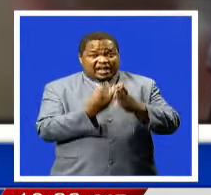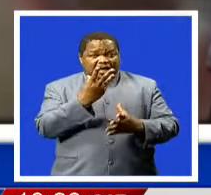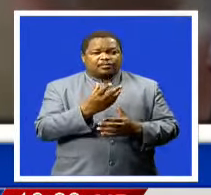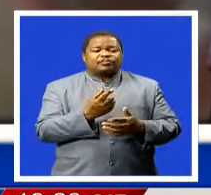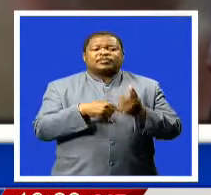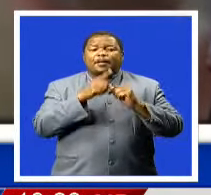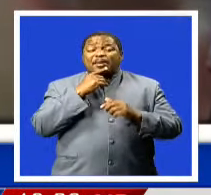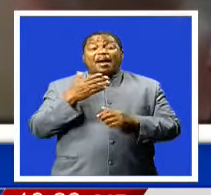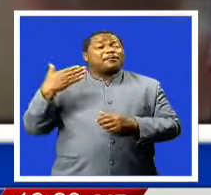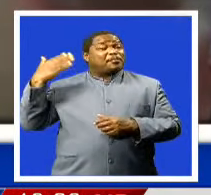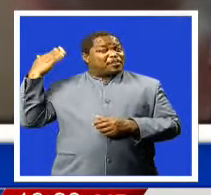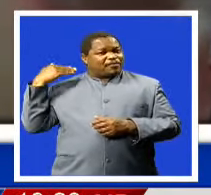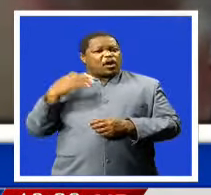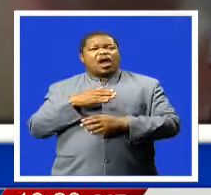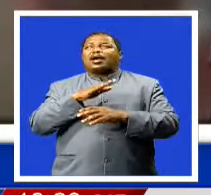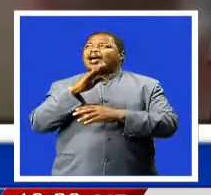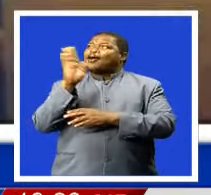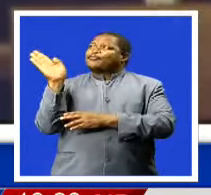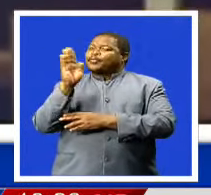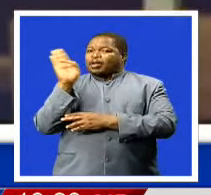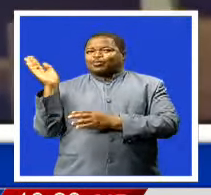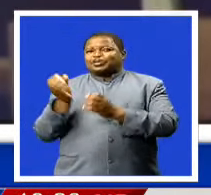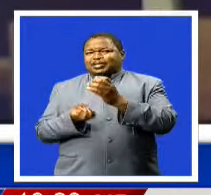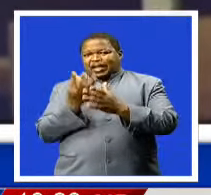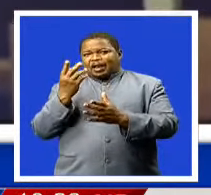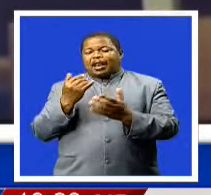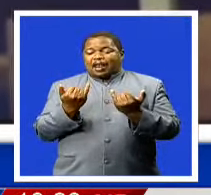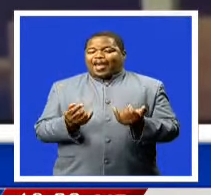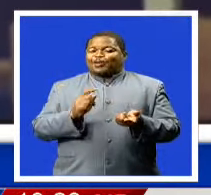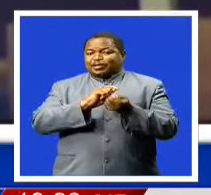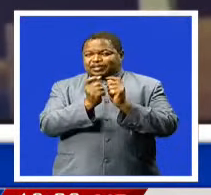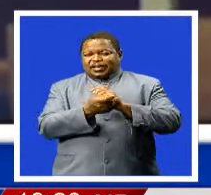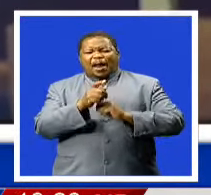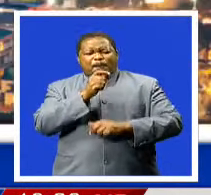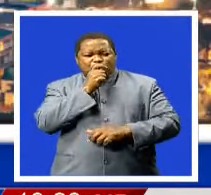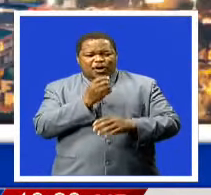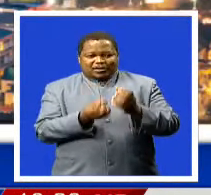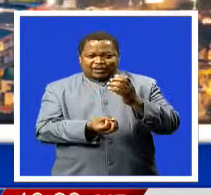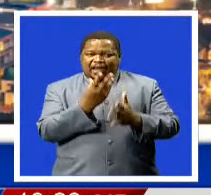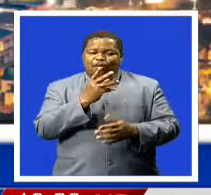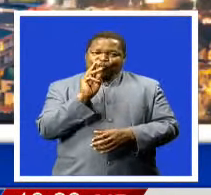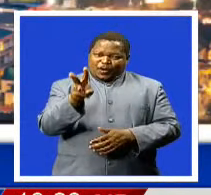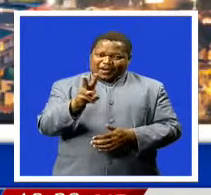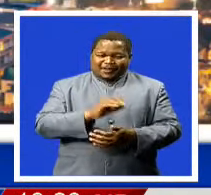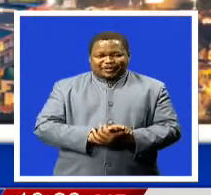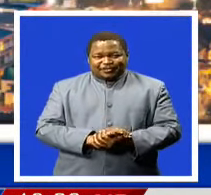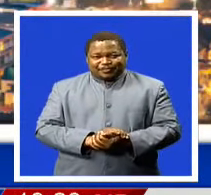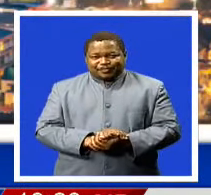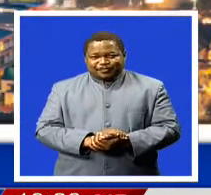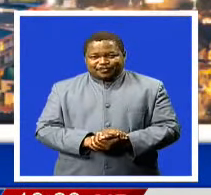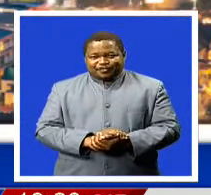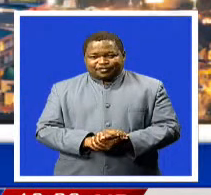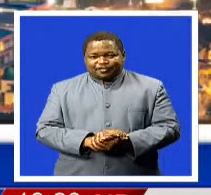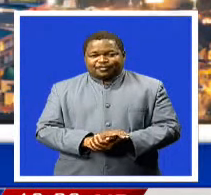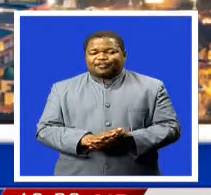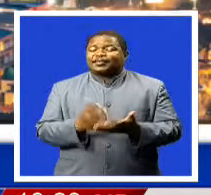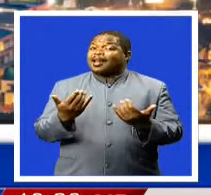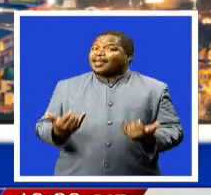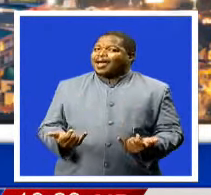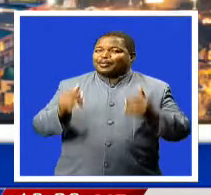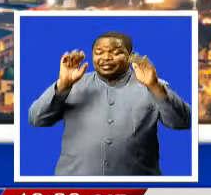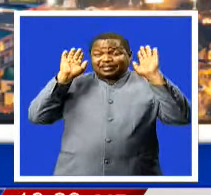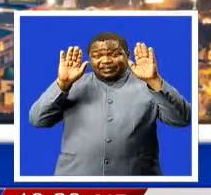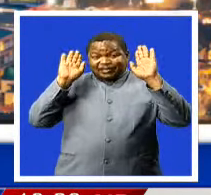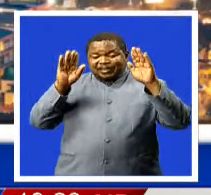umsakado Eswatini TV temidlalo ngiphathiswe Msiba nathi Nkosi Mavimbela kumathapha. Mbukeli ngaleto temidlalo sisha sitibeka